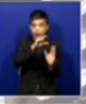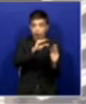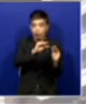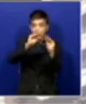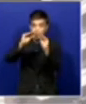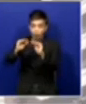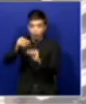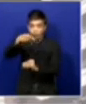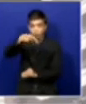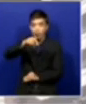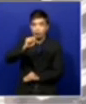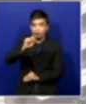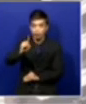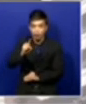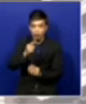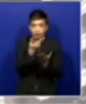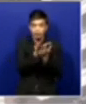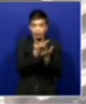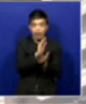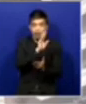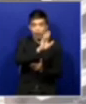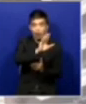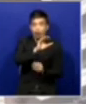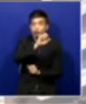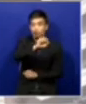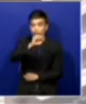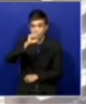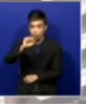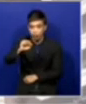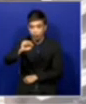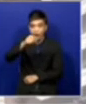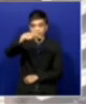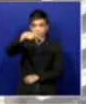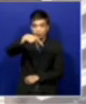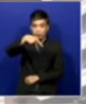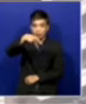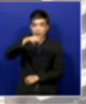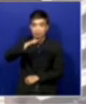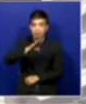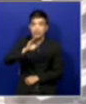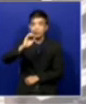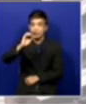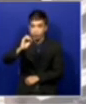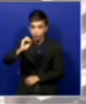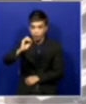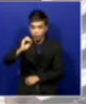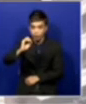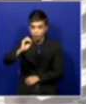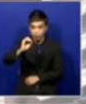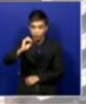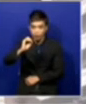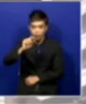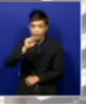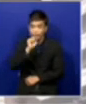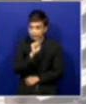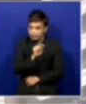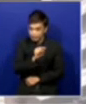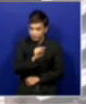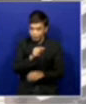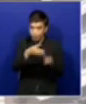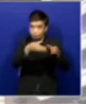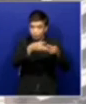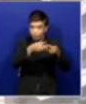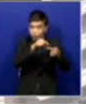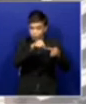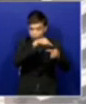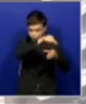นักงบประมาณของรัฐสภาเรา PBO นะครับตอนนี้เป็นกลุ่มงานอยู่นะครับท่านประธานครับสำนัก